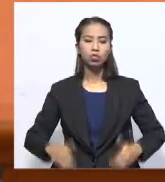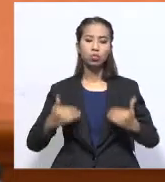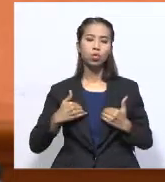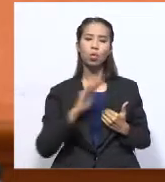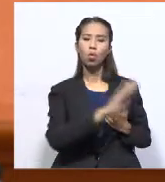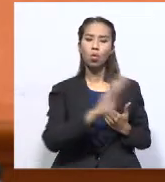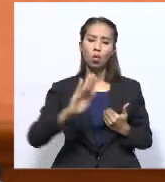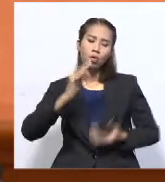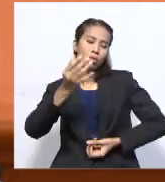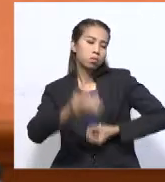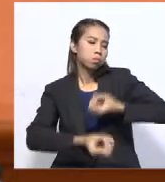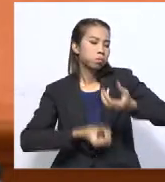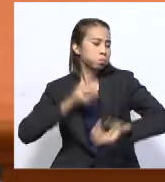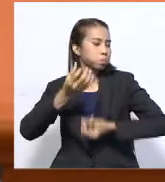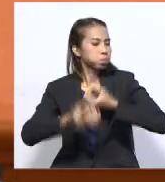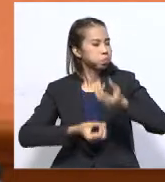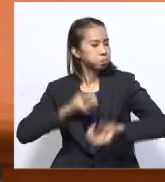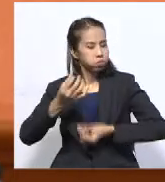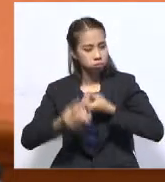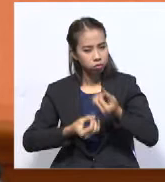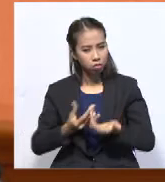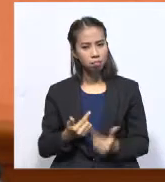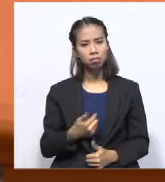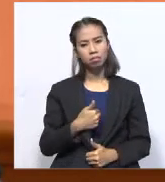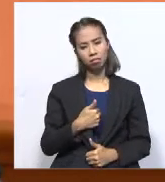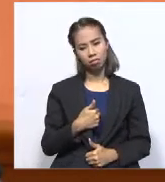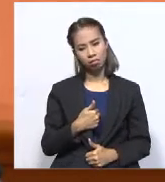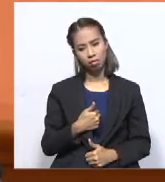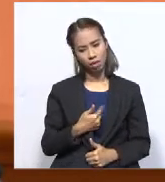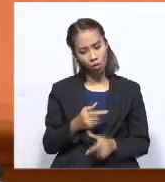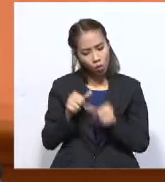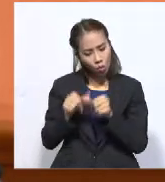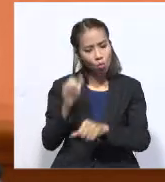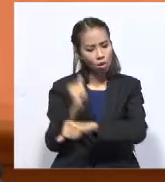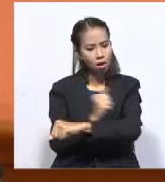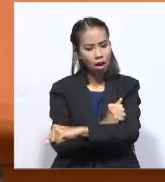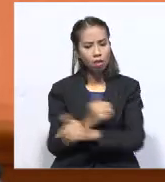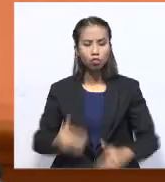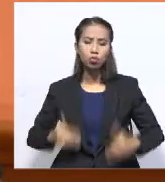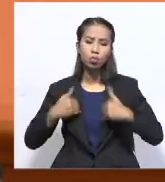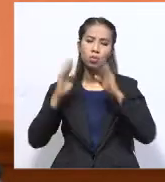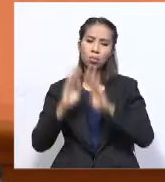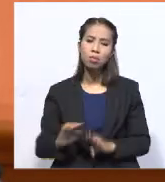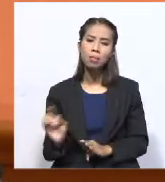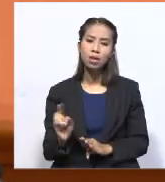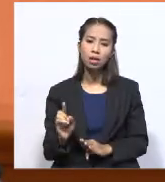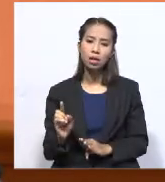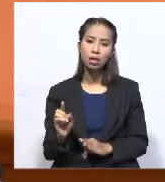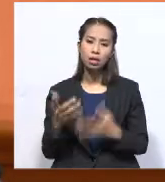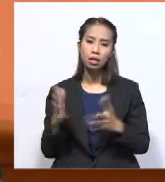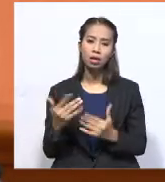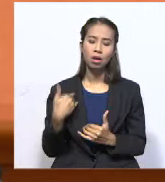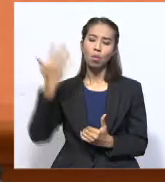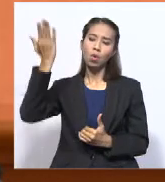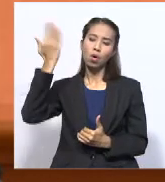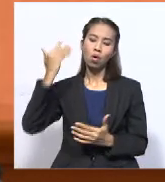องกับคนทางบ้านกับประชาชนว่าถ้าเขาเข้าอยู่ในระบบเนี่ยชีวิตเขาเป็นยังไงบ้างสมัยก่อนตอนที่ยังไม่เข้